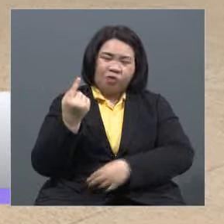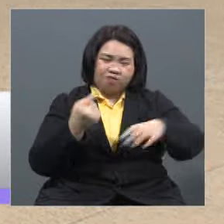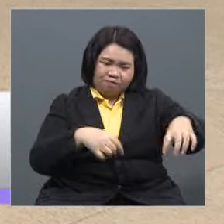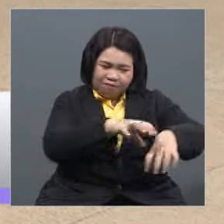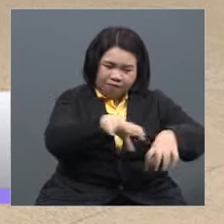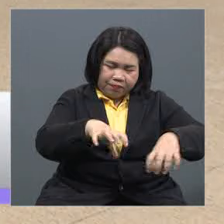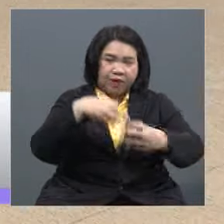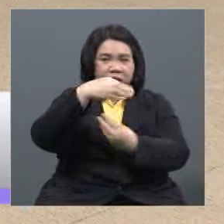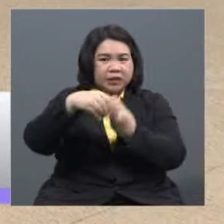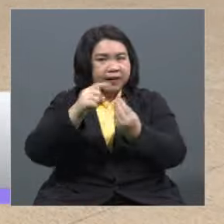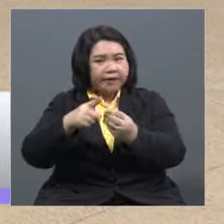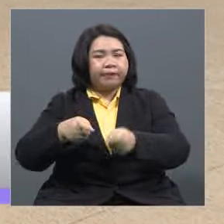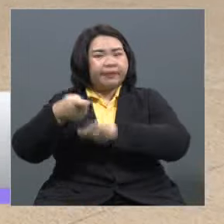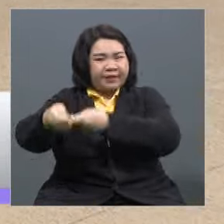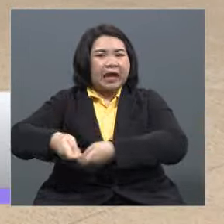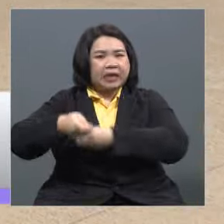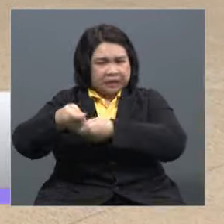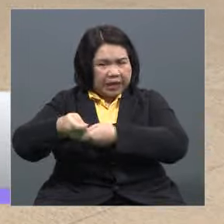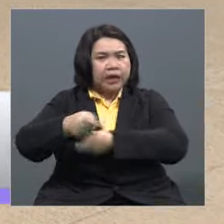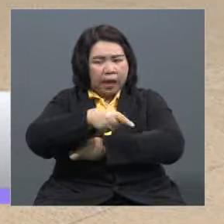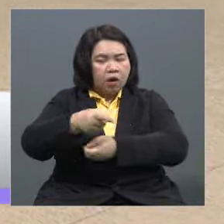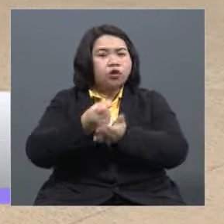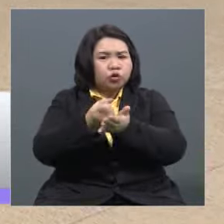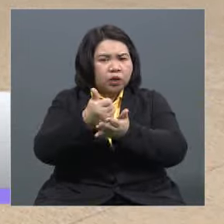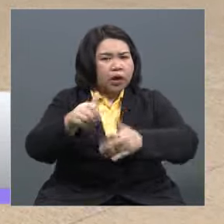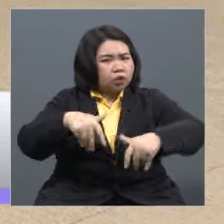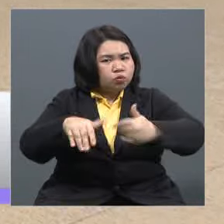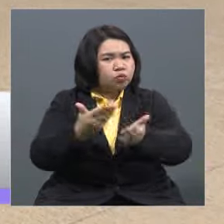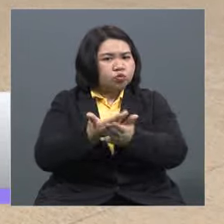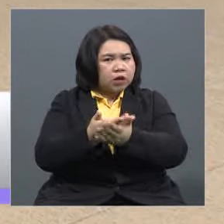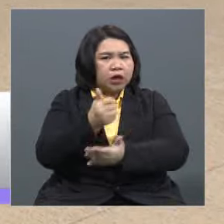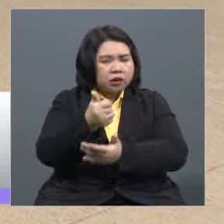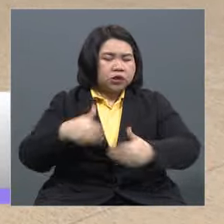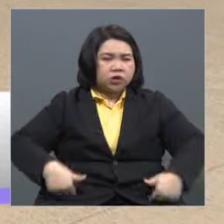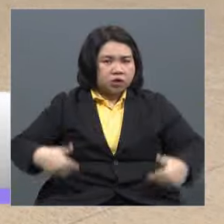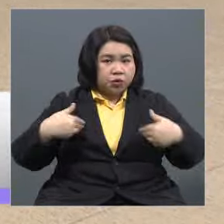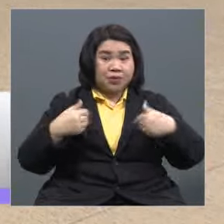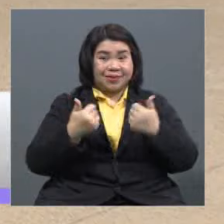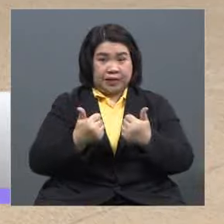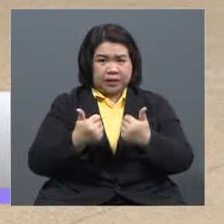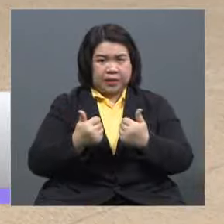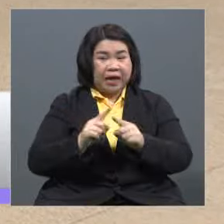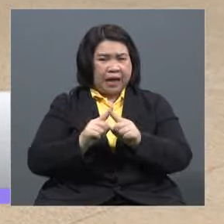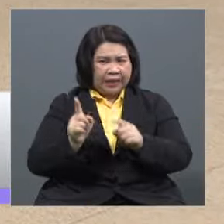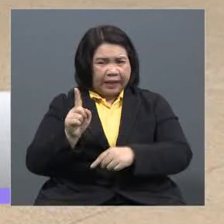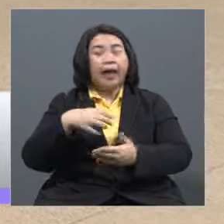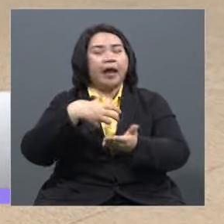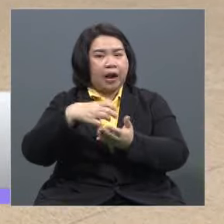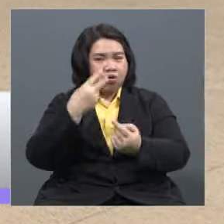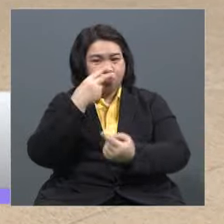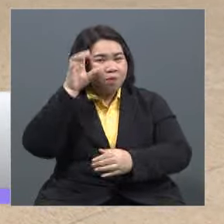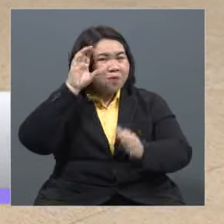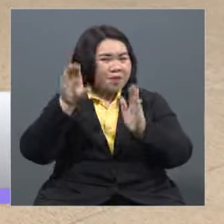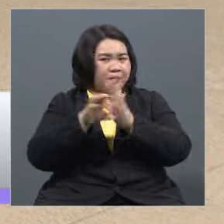เกษตรที่จะช่วยผลักดันคุณภาพชีวิตของประชาชนในพื้นที่แต่ก่อนที่เราจะไปพูดถึงกันในประเด็นนี้ค่ะเราจะพาท่านผู้ชมไปชมภาพ